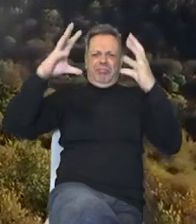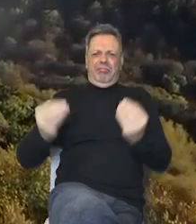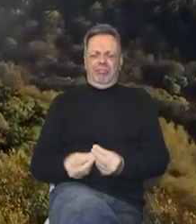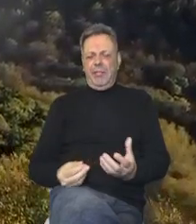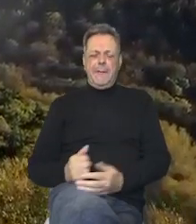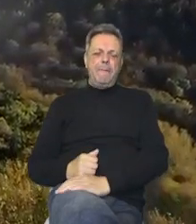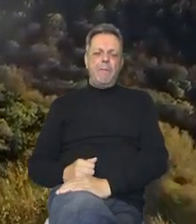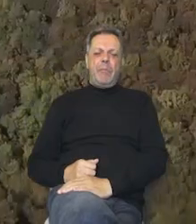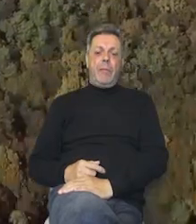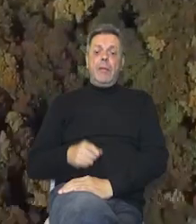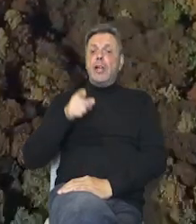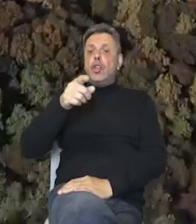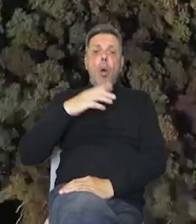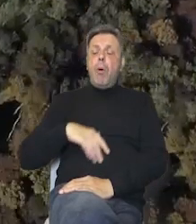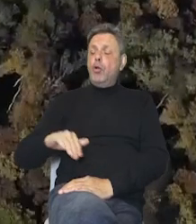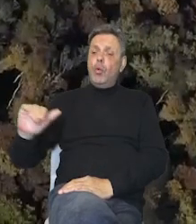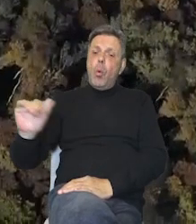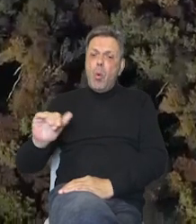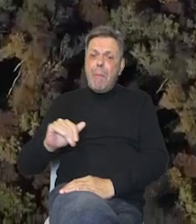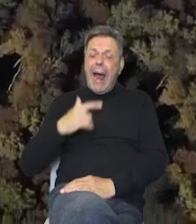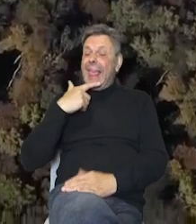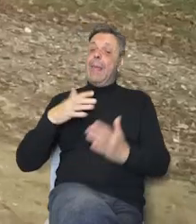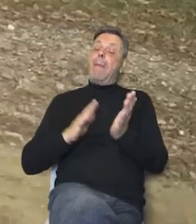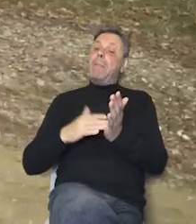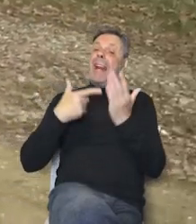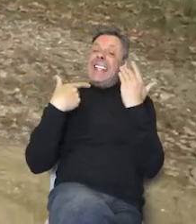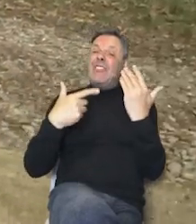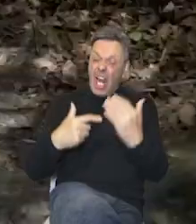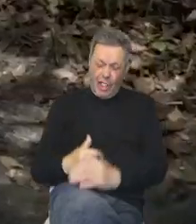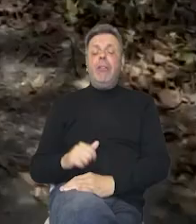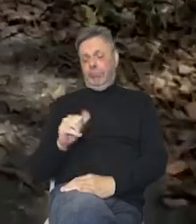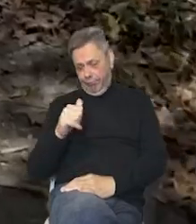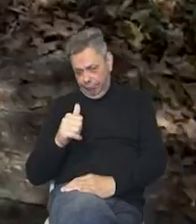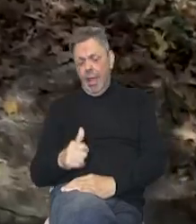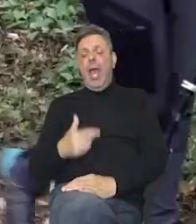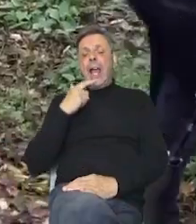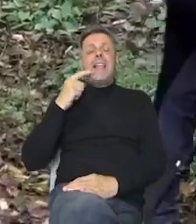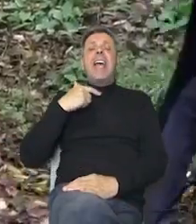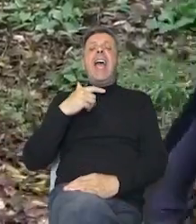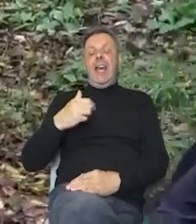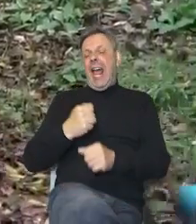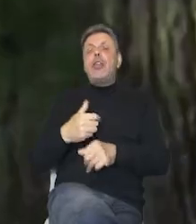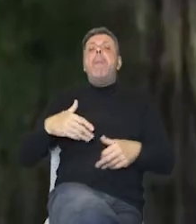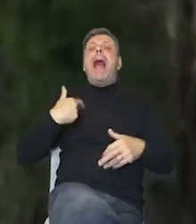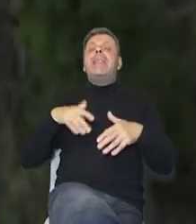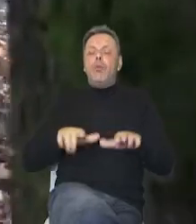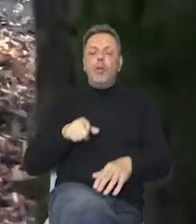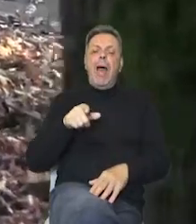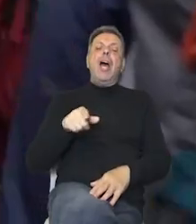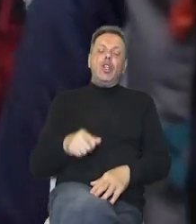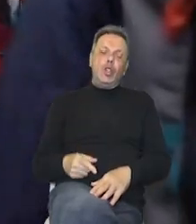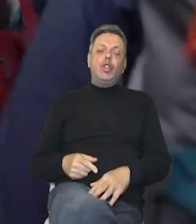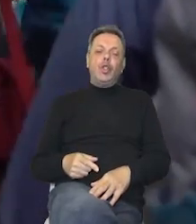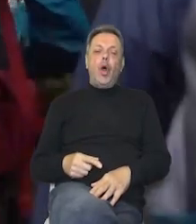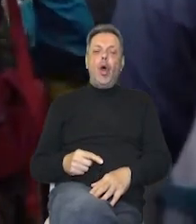nisu. To mogu znači oni mali iskusni izviđači, na primjer. Tako je, najčešće kad se radi o mladim ljudima, najčešće to bude